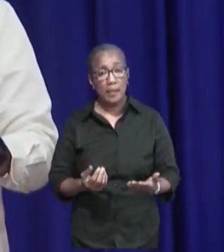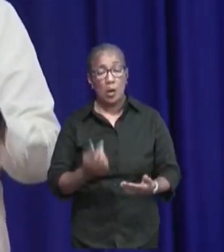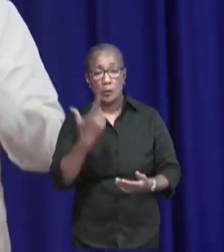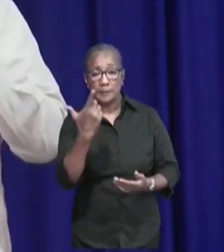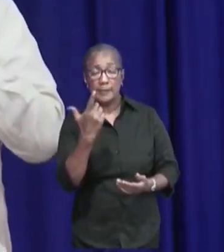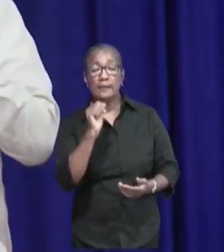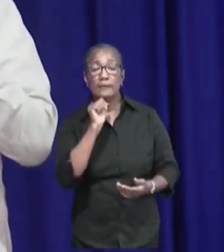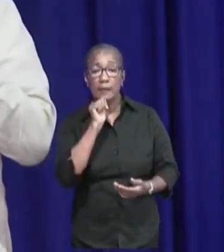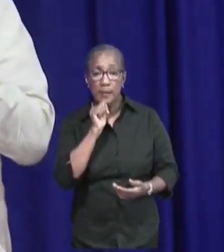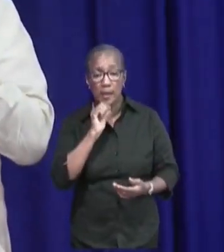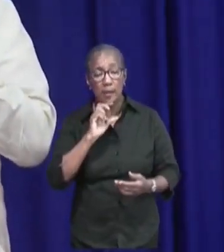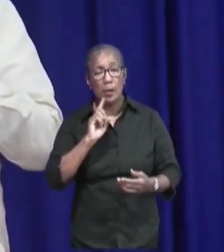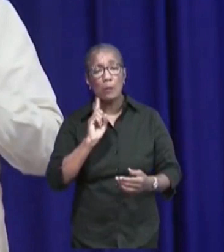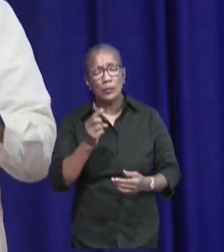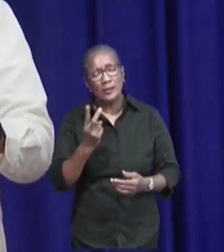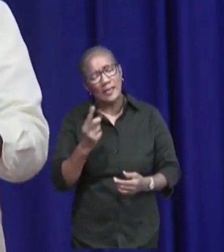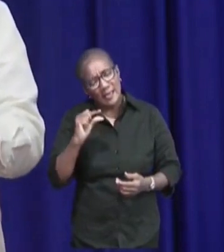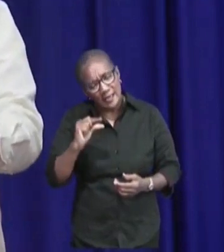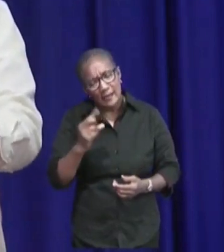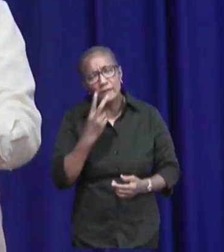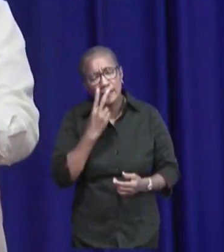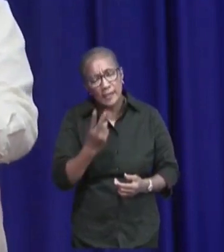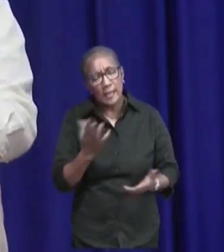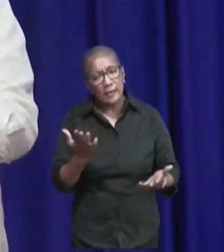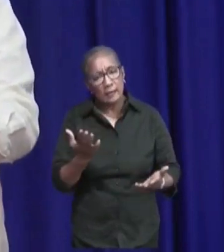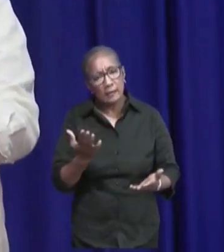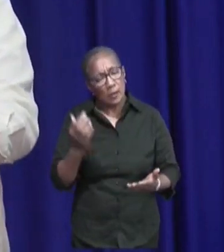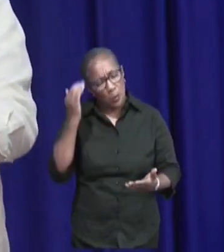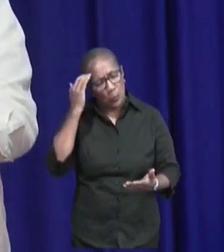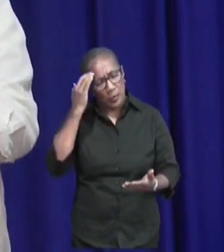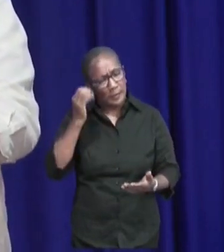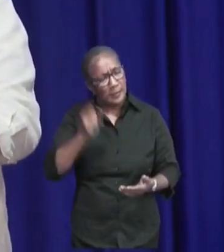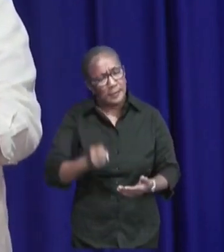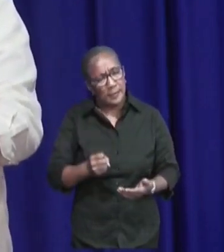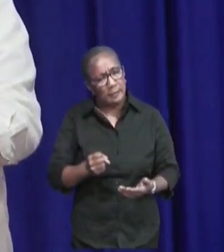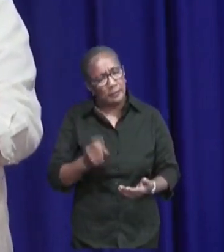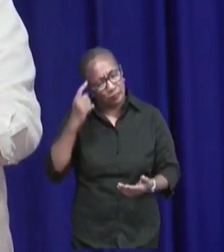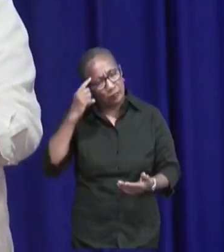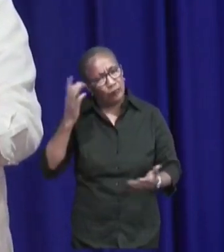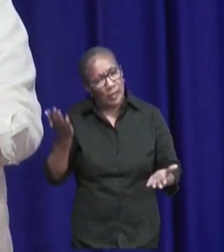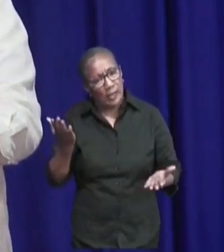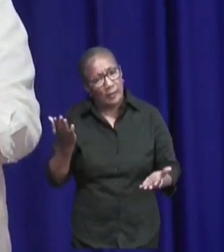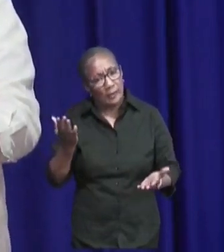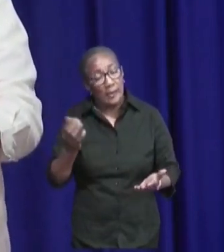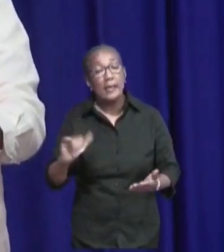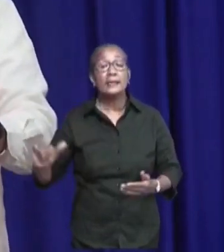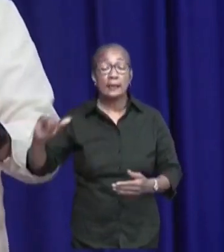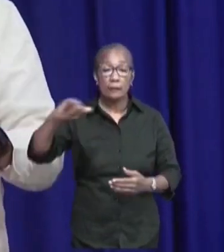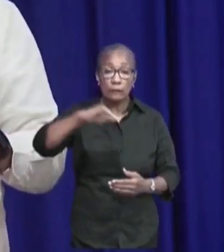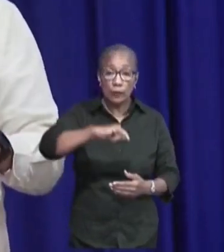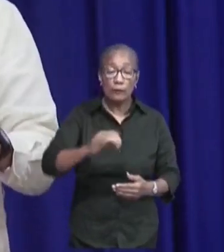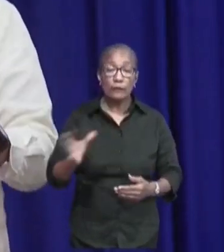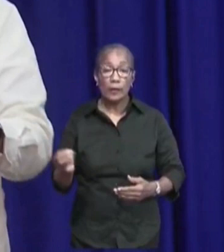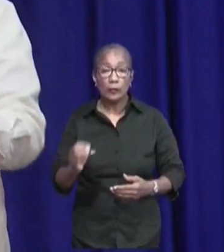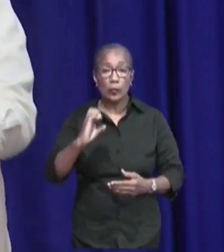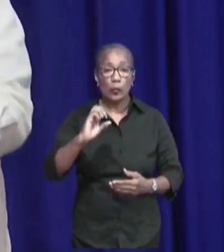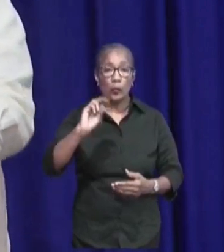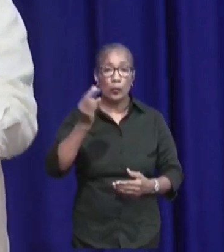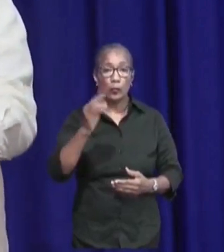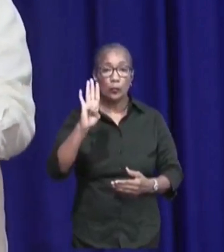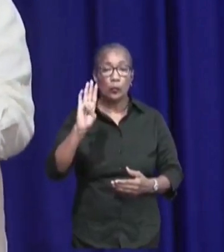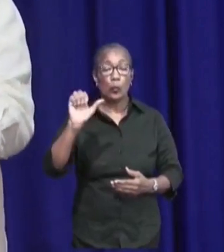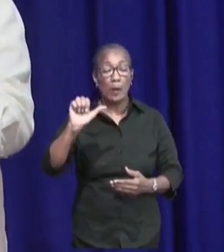7 mei, ik moet dat even natrekken hoor, 7 mei, dacht ik, is er een vlucht vanuit Cuba,